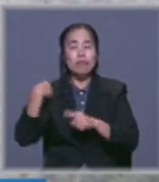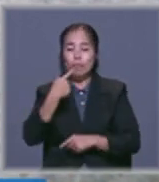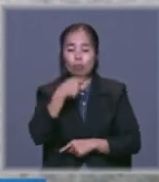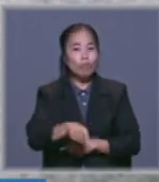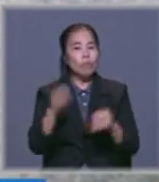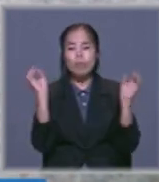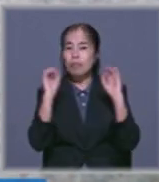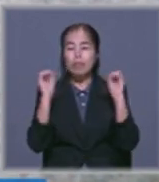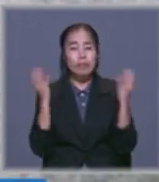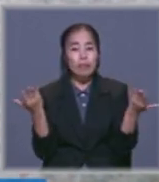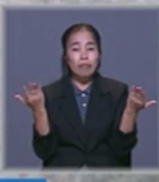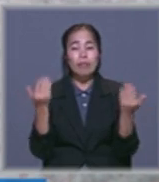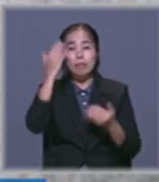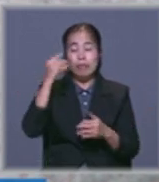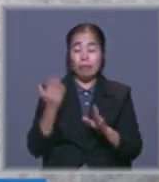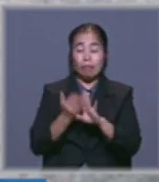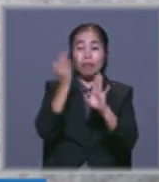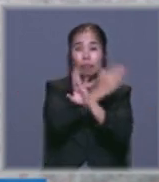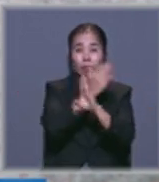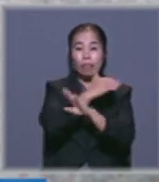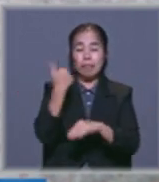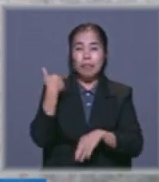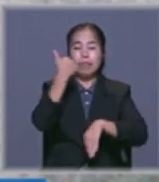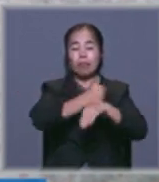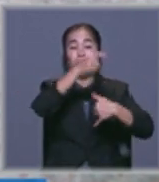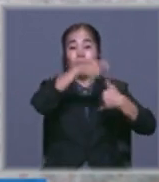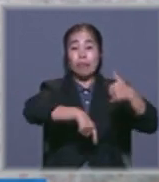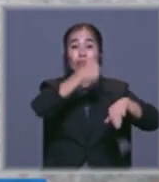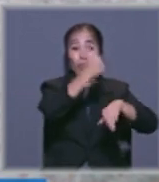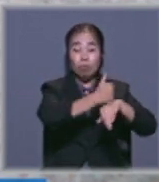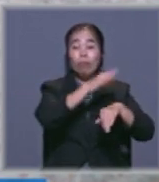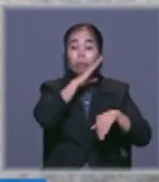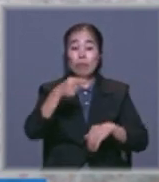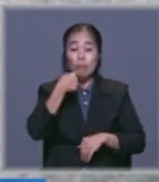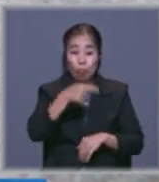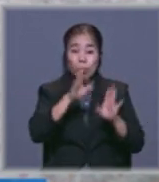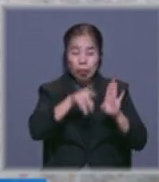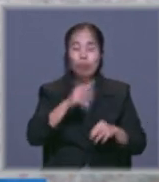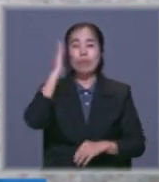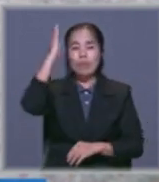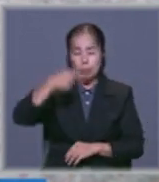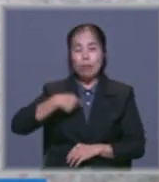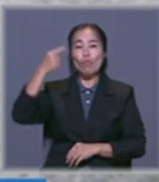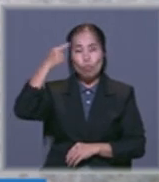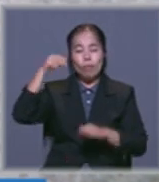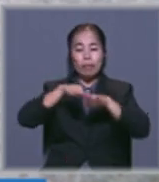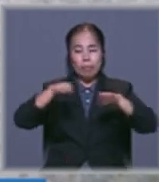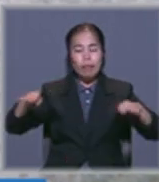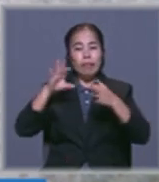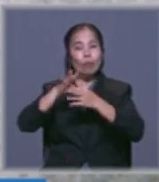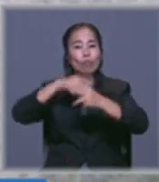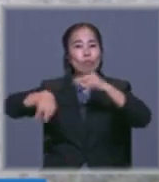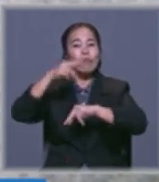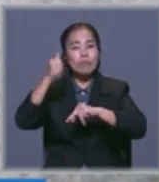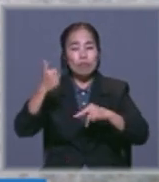ยถ้าเกิดท่านพูดเอาไว้ในครั้งที่แล้วคดีคุณธนาธรเราก็จะได้รู้ว่าท่านจะเอามาตรฐานนี้ในการดูครั้งนี้เราเ